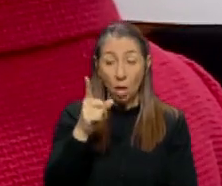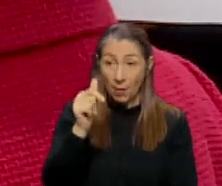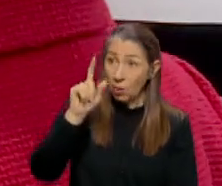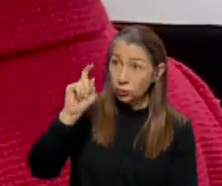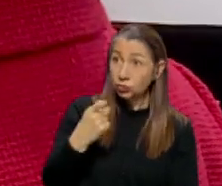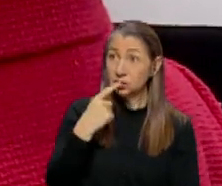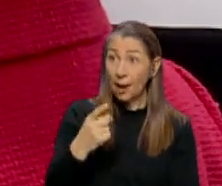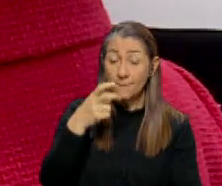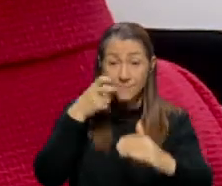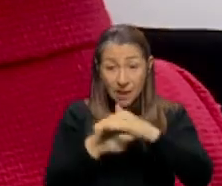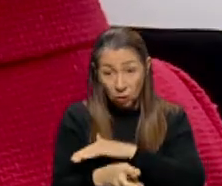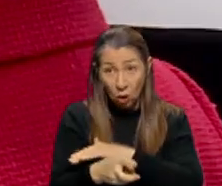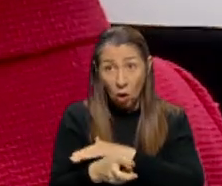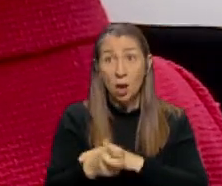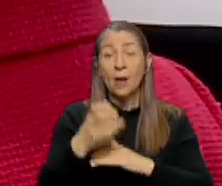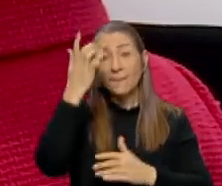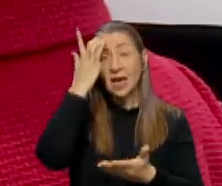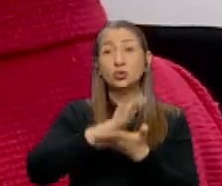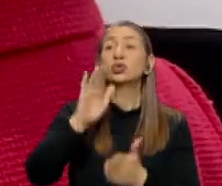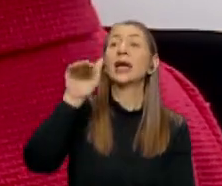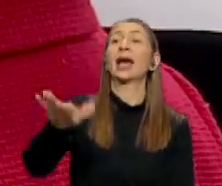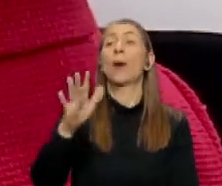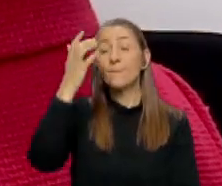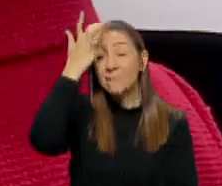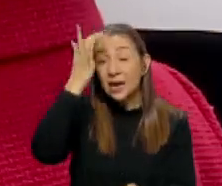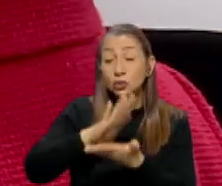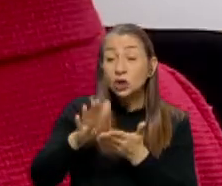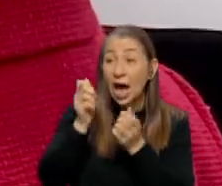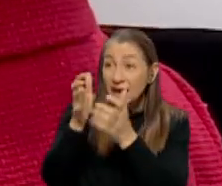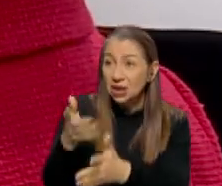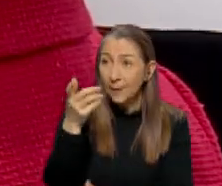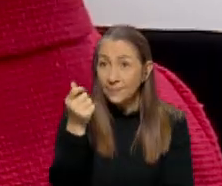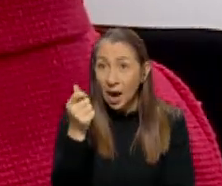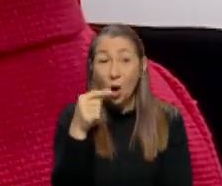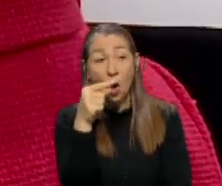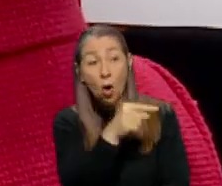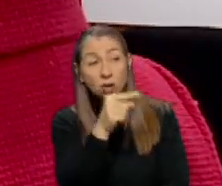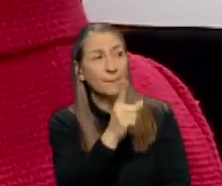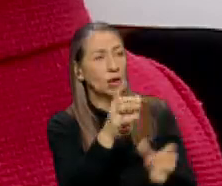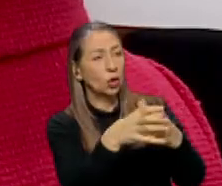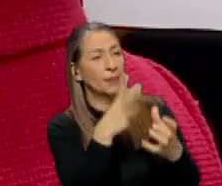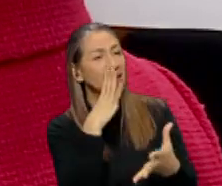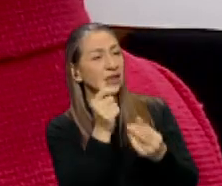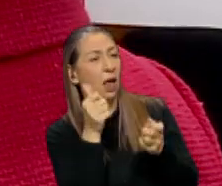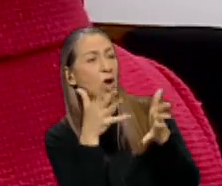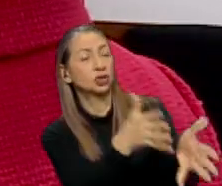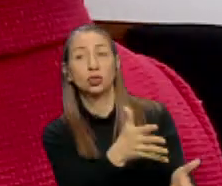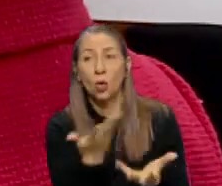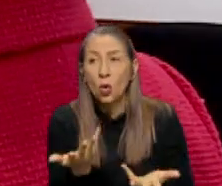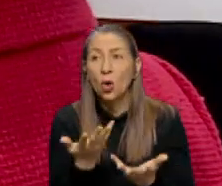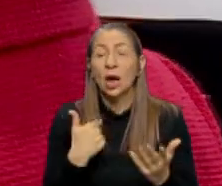para bulacağız diye işte Metro Beylikdüzü'ne gelmiyor Beylikdüzü'ne harcanacak para Oradaki bir grup insana harcanıyor